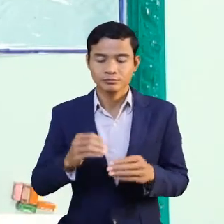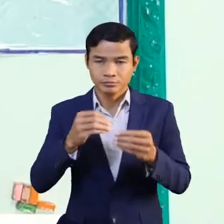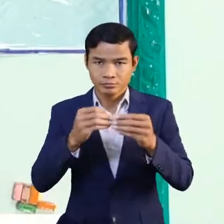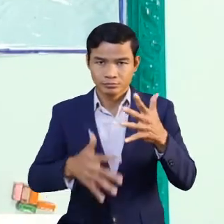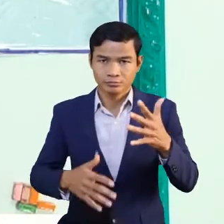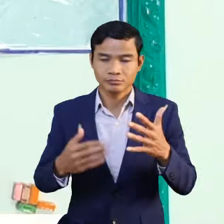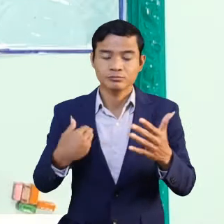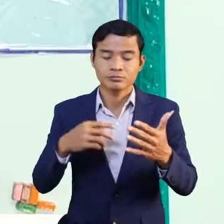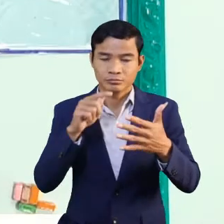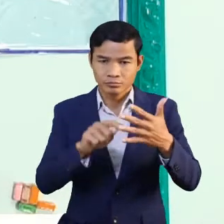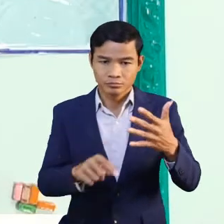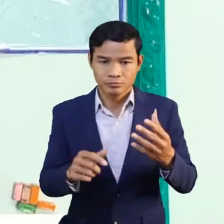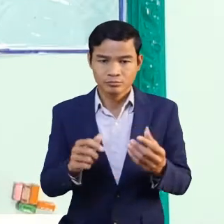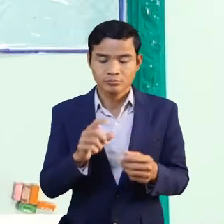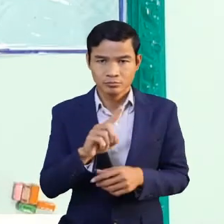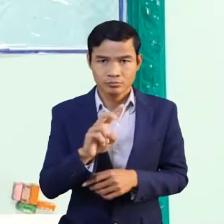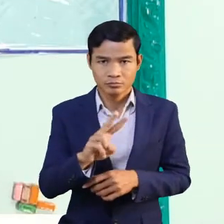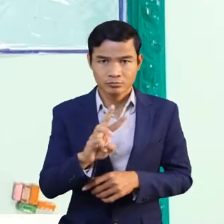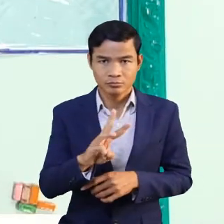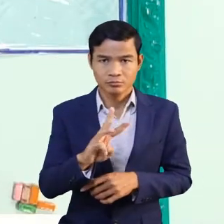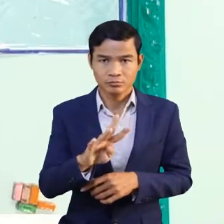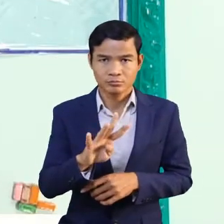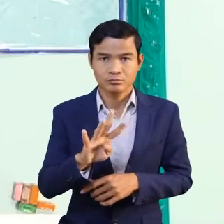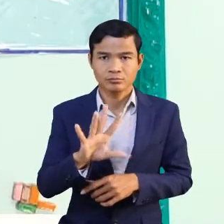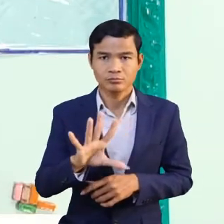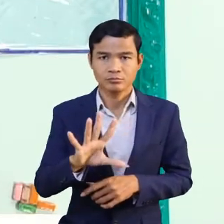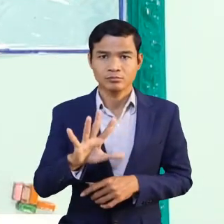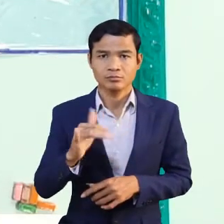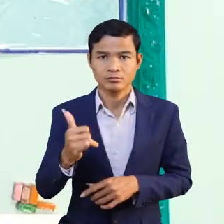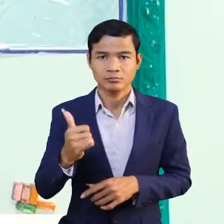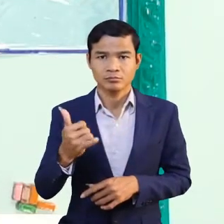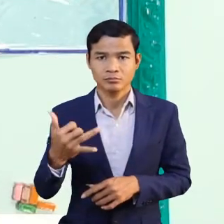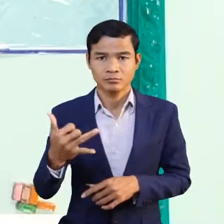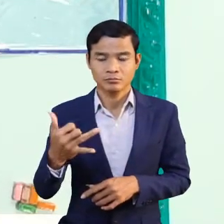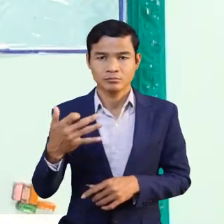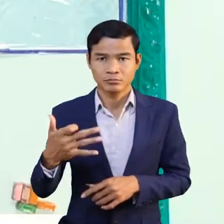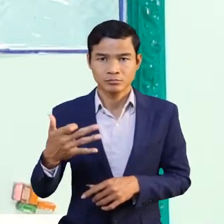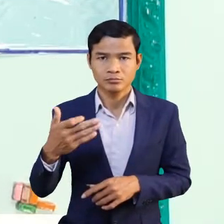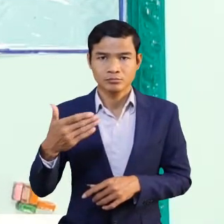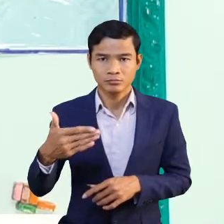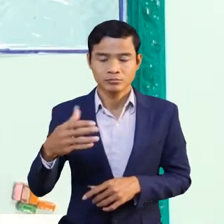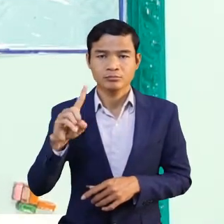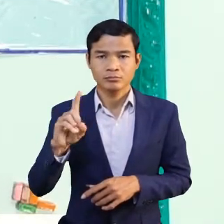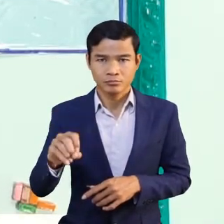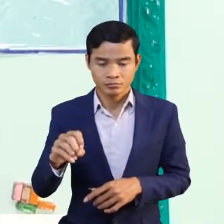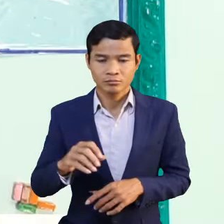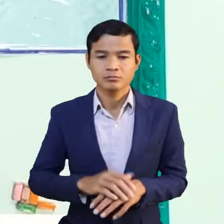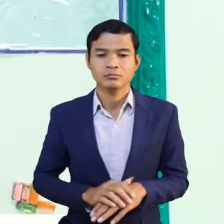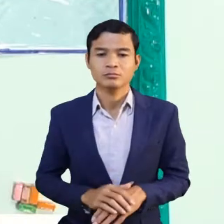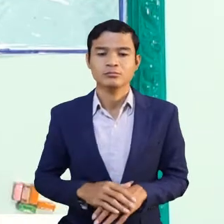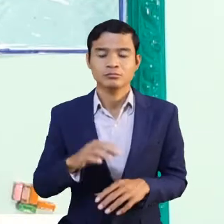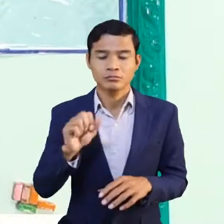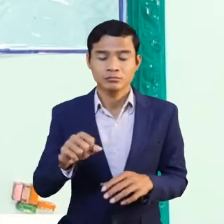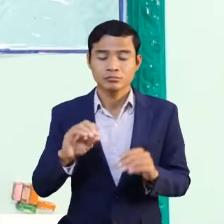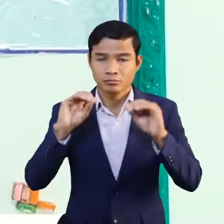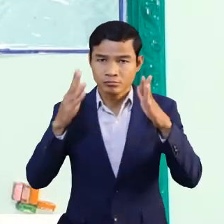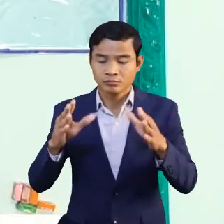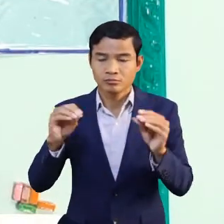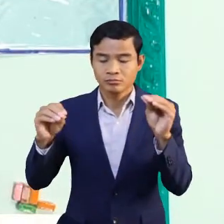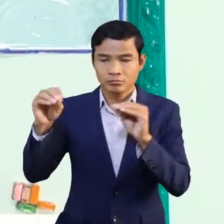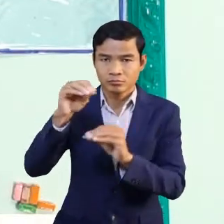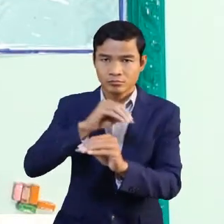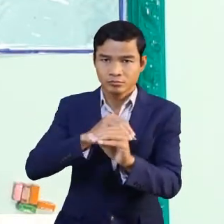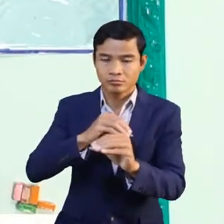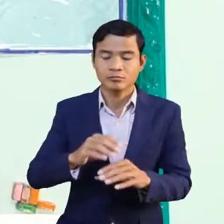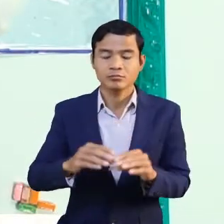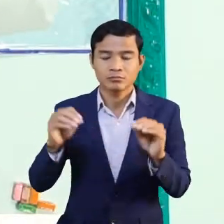ចំនួនរាយយើងរាប់ជាមួយអ្នកគ្រូ1 2 3 4 5 6 7 8 9 10ចាអញ្ចឹងអ្នកគ្រូសំ